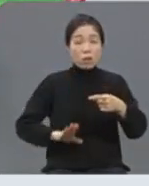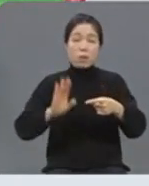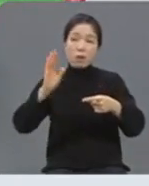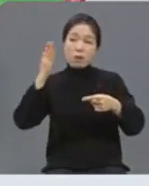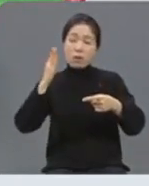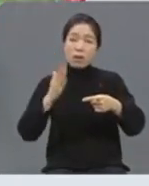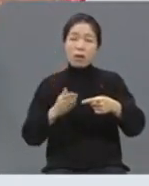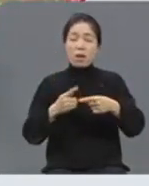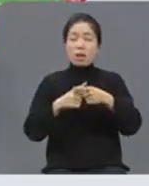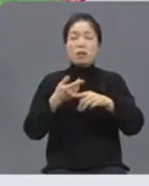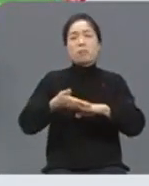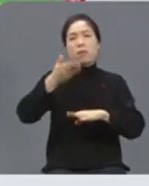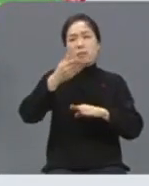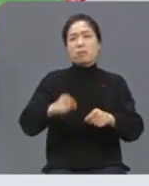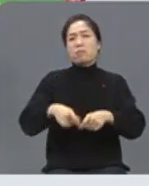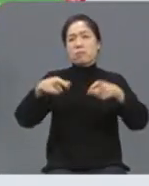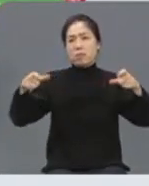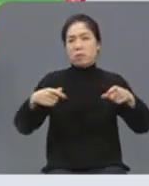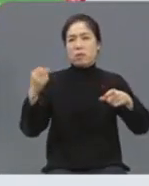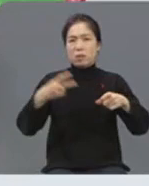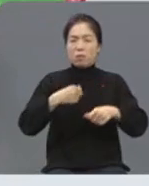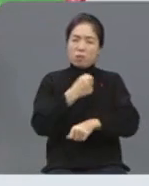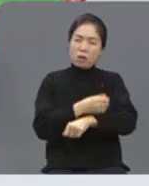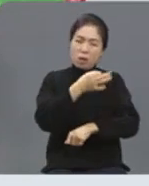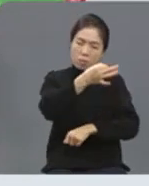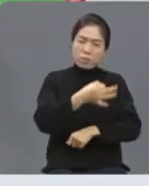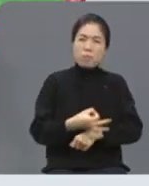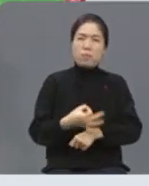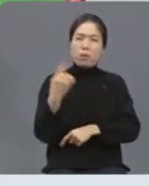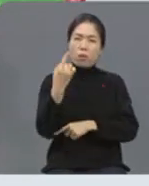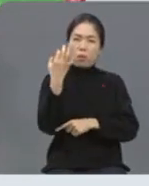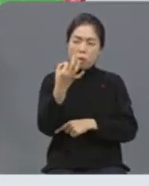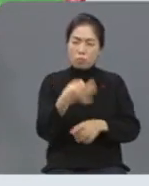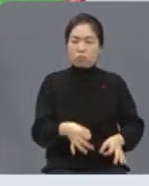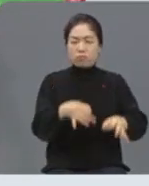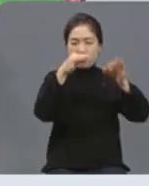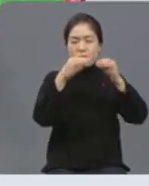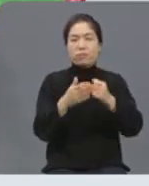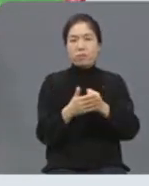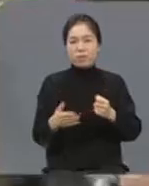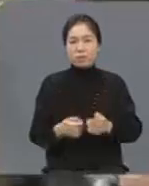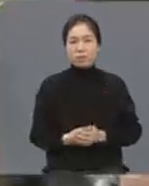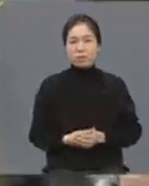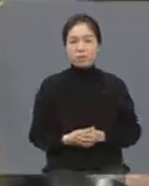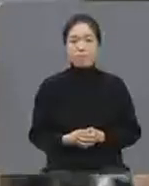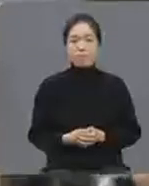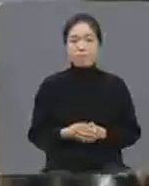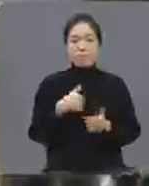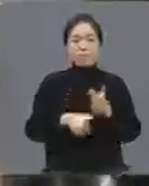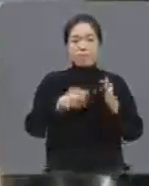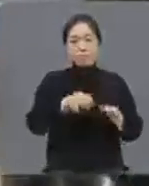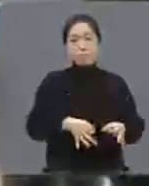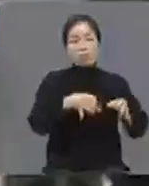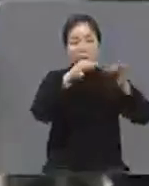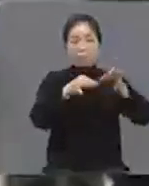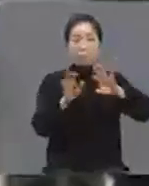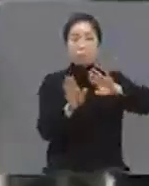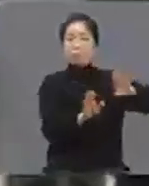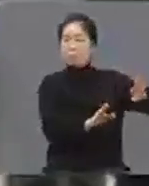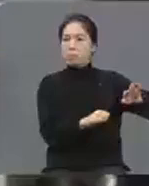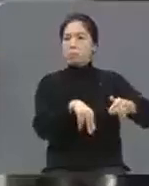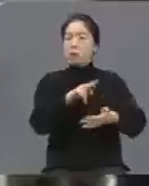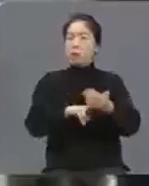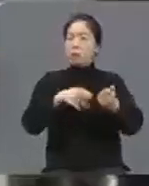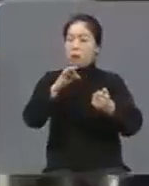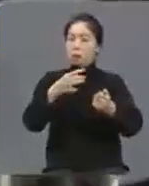최근에는 절반 이상으로 늘었고 인권 비며 공과금도 올랐기 때문입니다 물가 상승은 그런 거 생각을 하지 않고